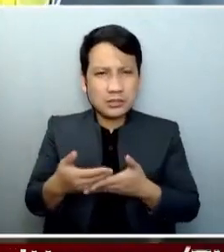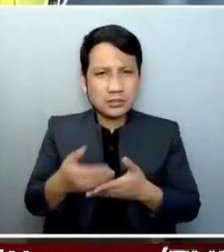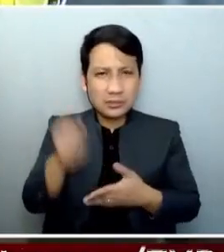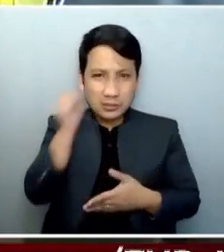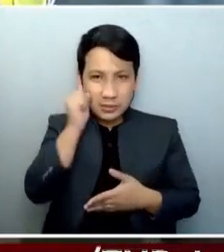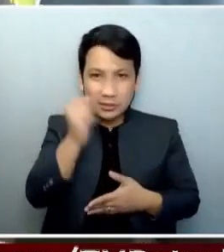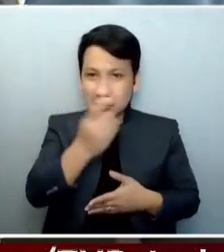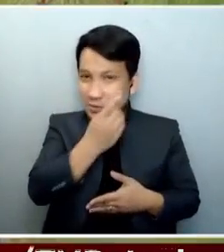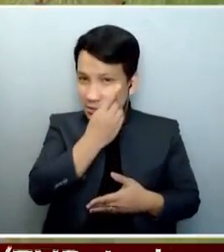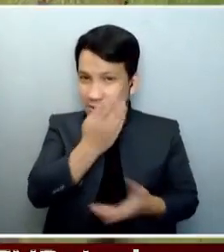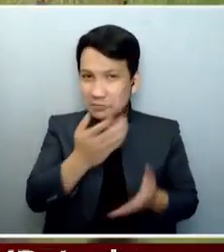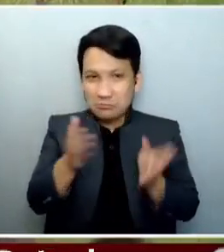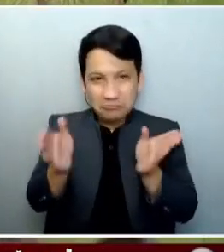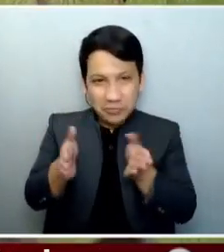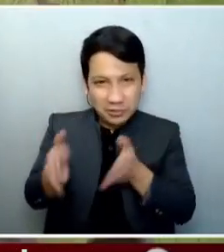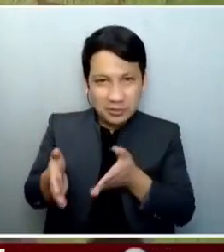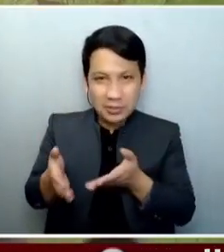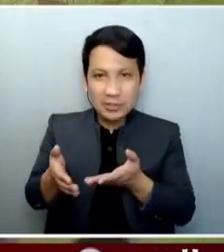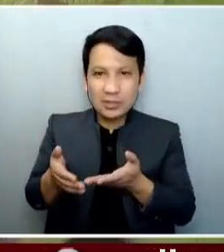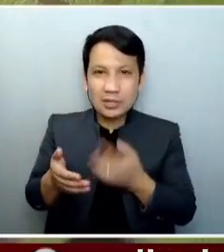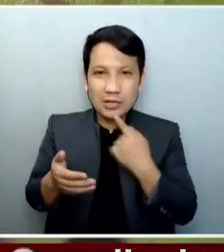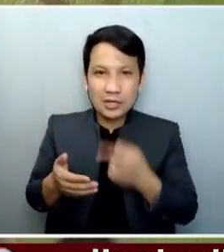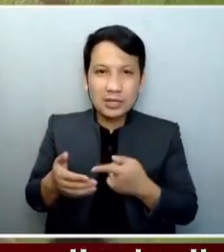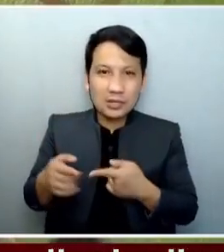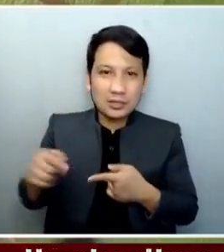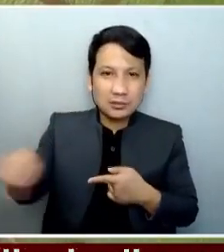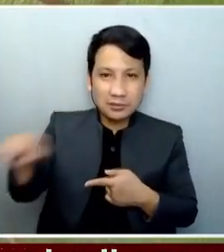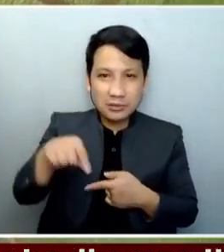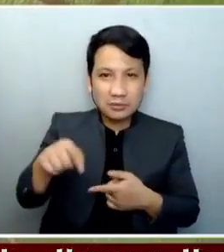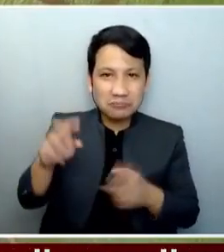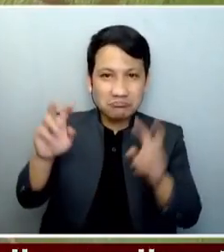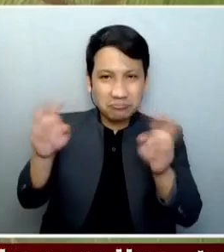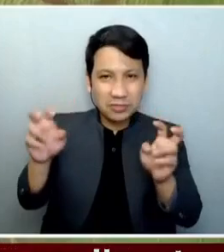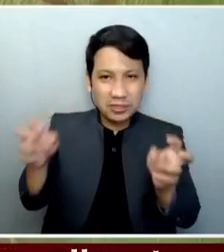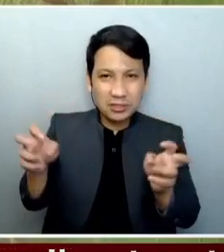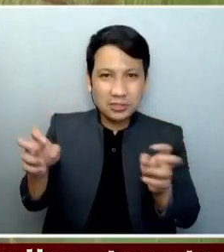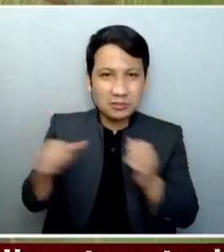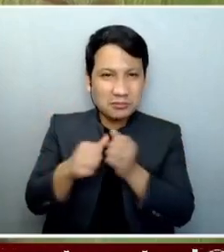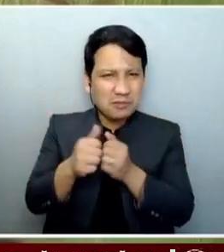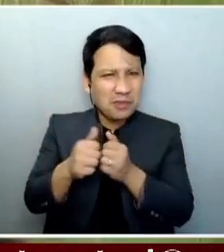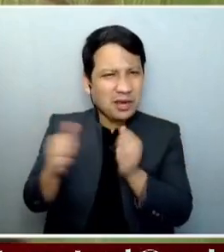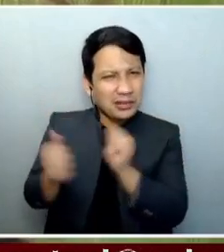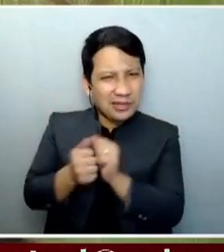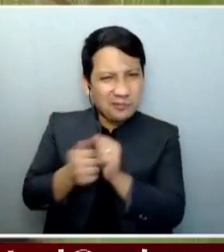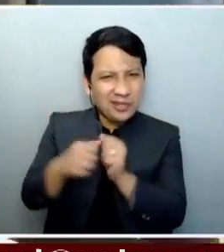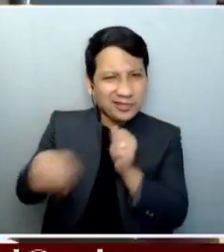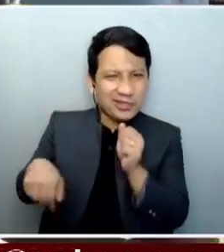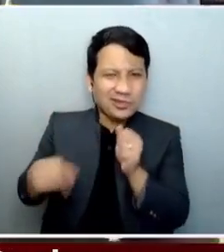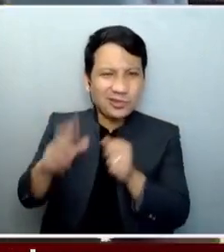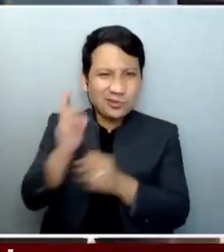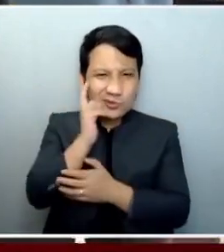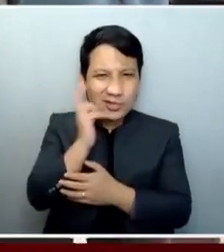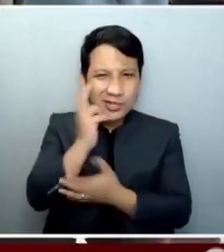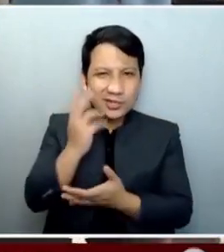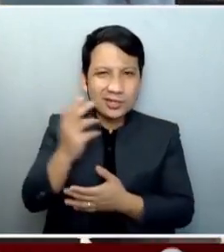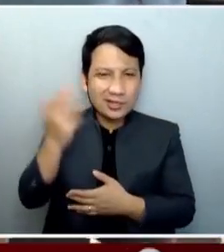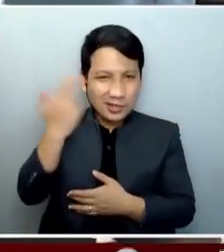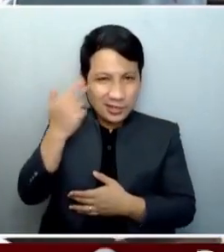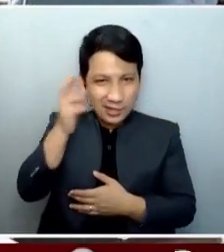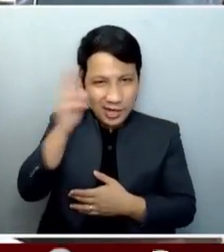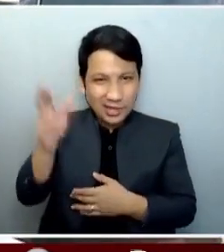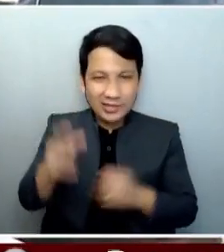Sara Duterte na maliliit na toko. Tapos syempre nandito rin yung mga tinatawag namin alipores niya, sina Harry Roque, Panelo,